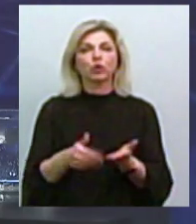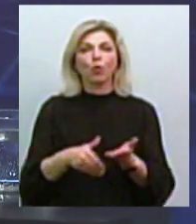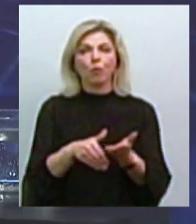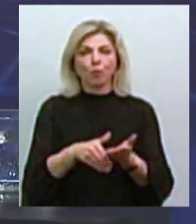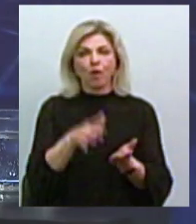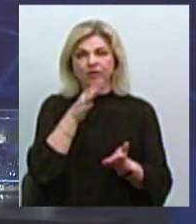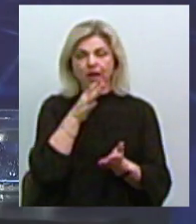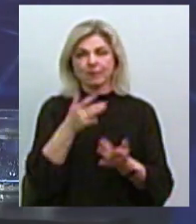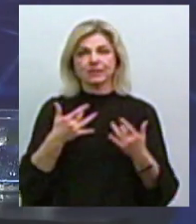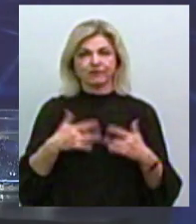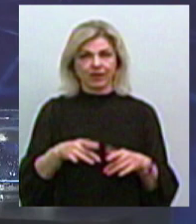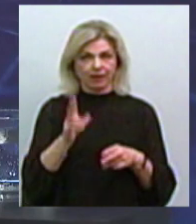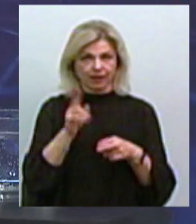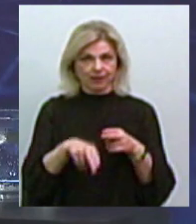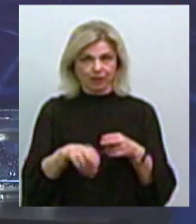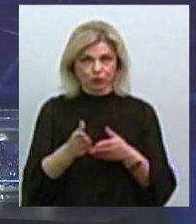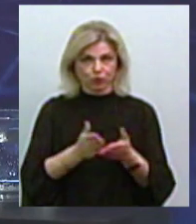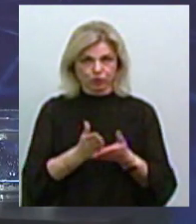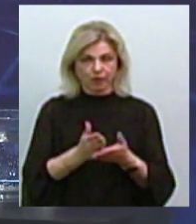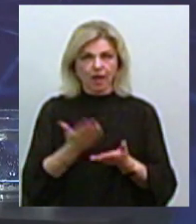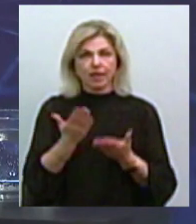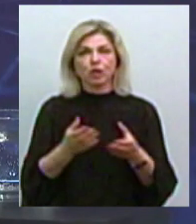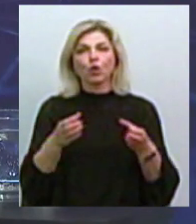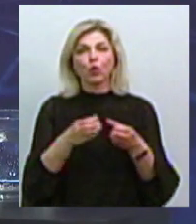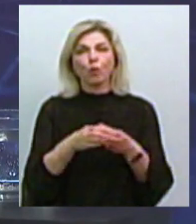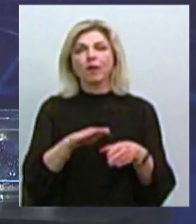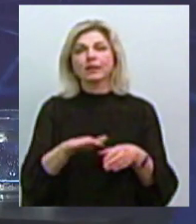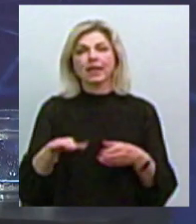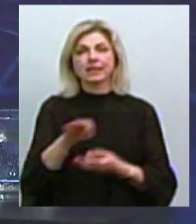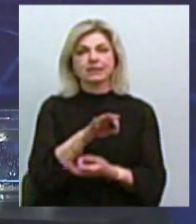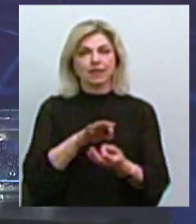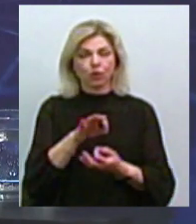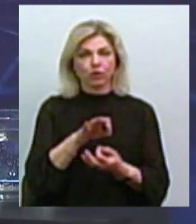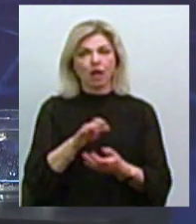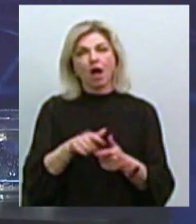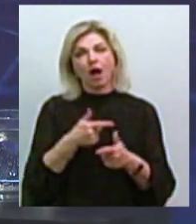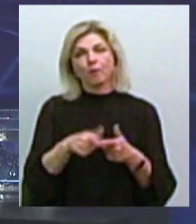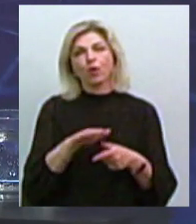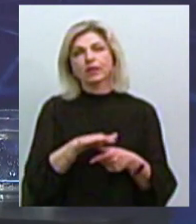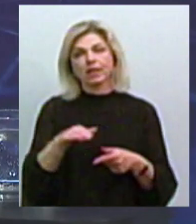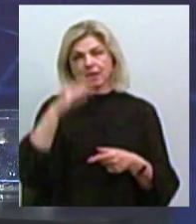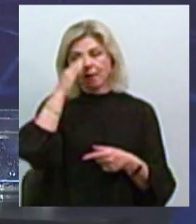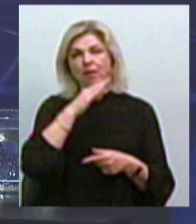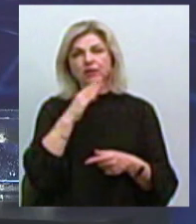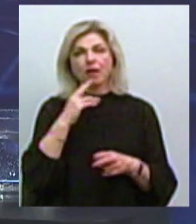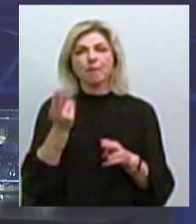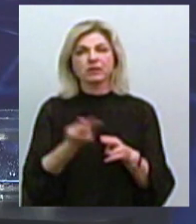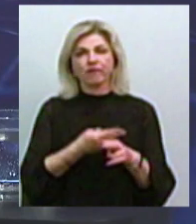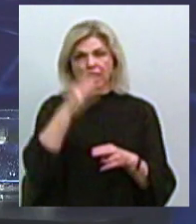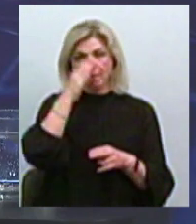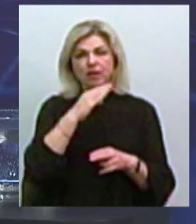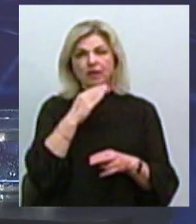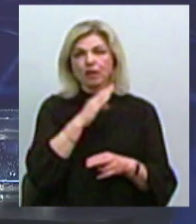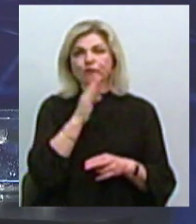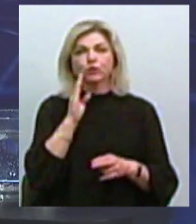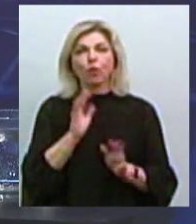звільненні. Якщо це категорія діти-сироти або діти батьків позбавлені батьківського